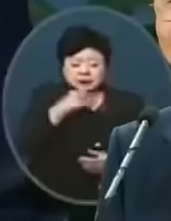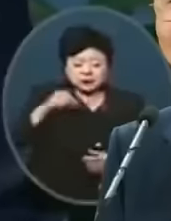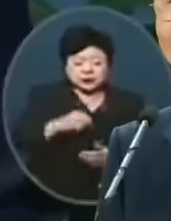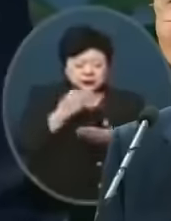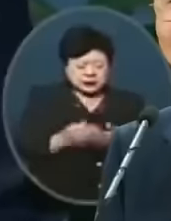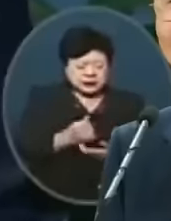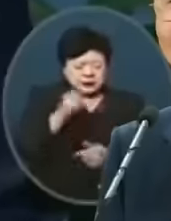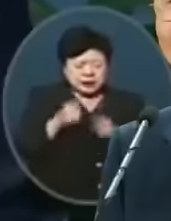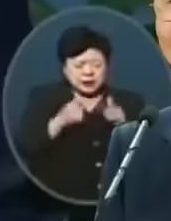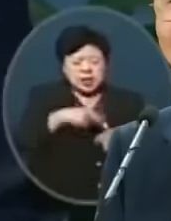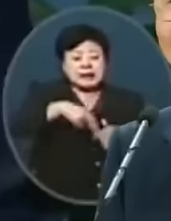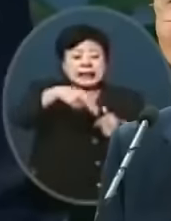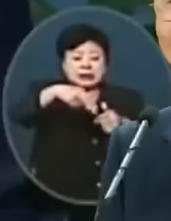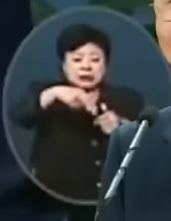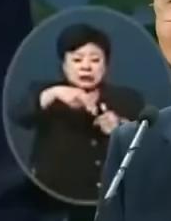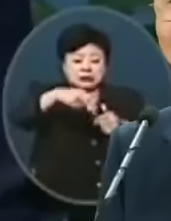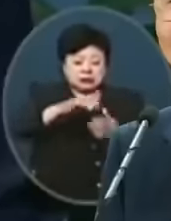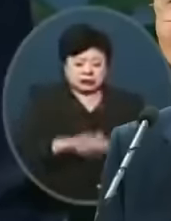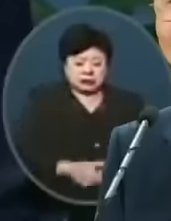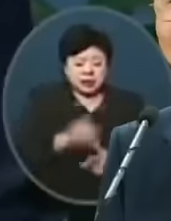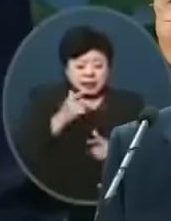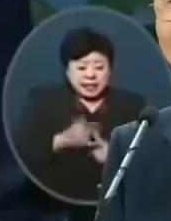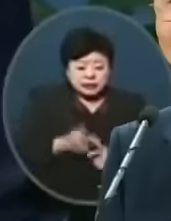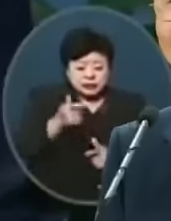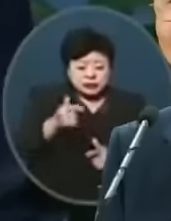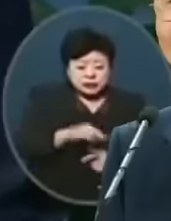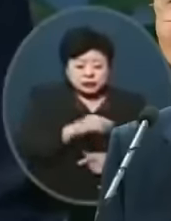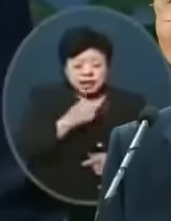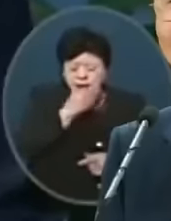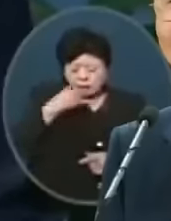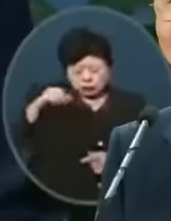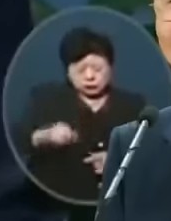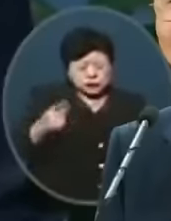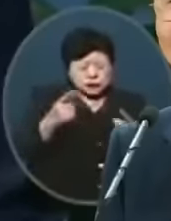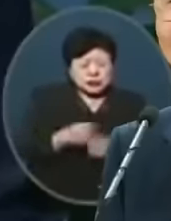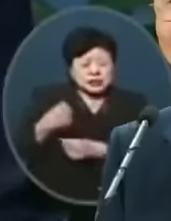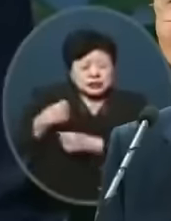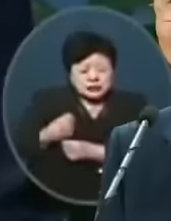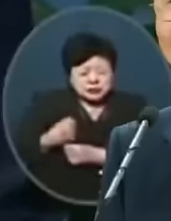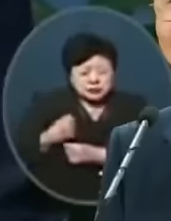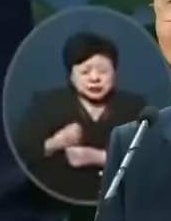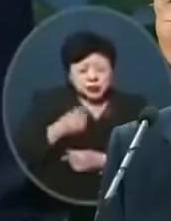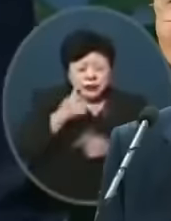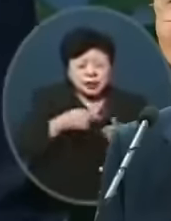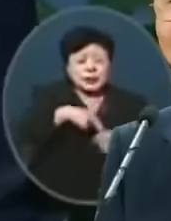자는 나무에 매달으라고 했는데 예수님이 우리의 저주를 대신